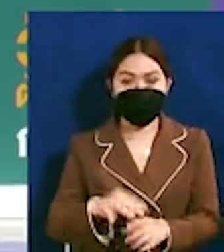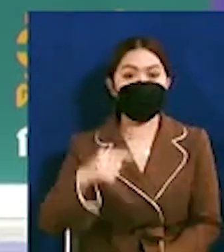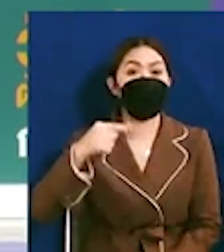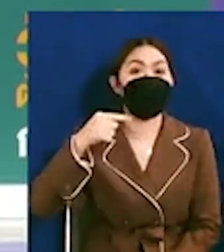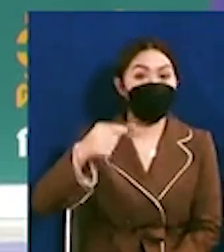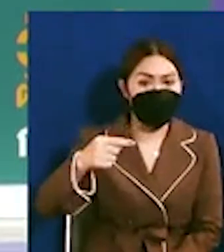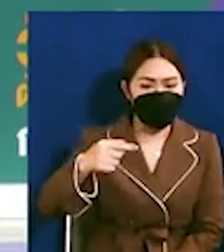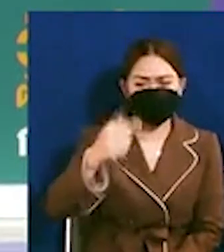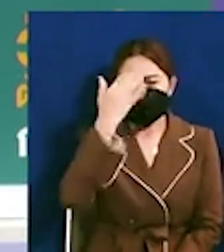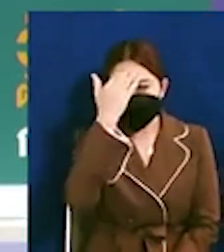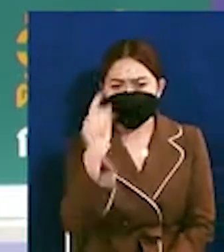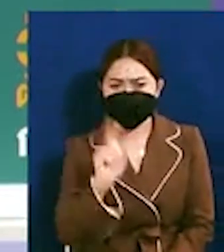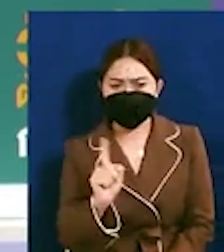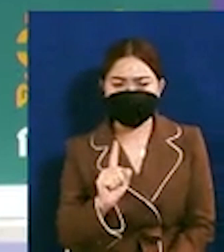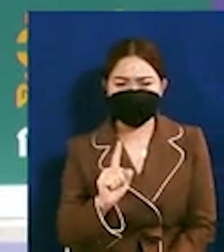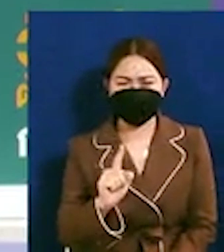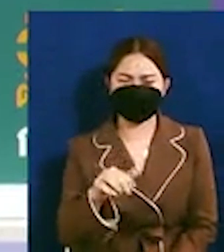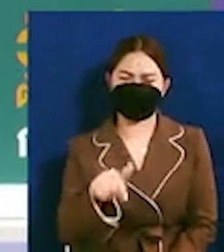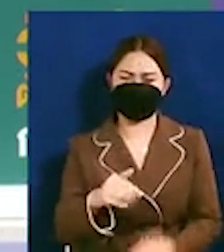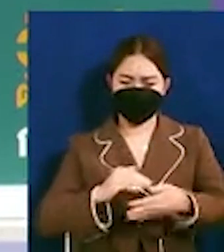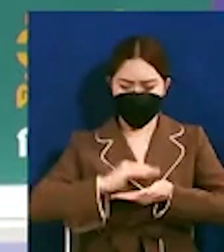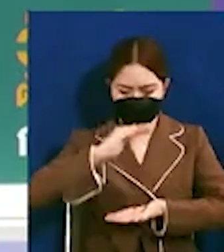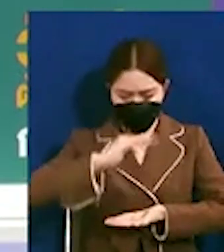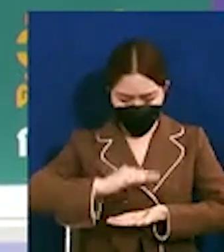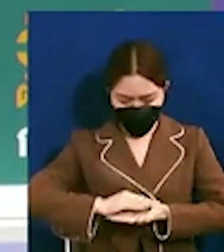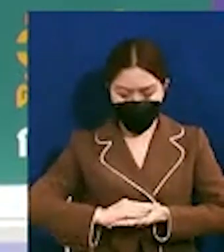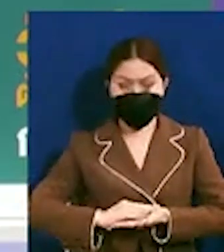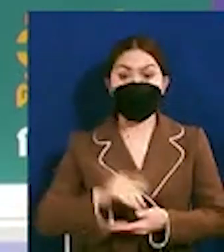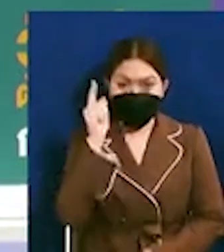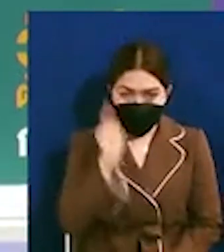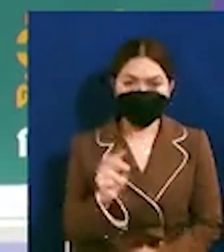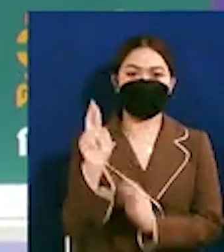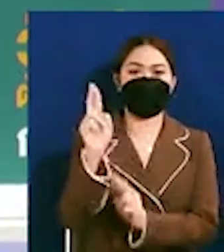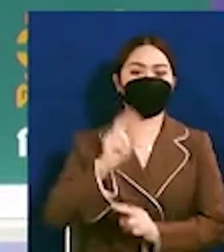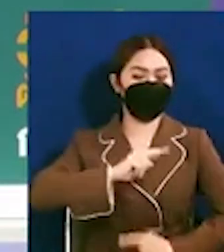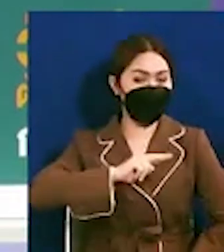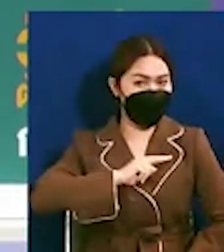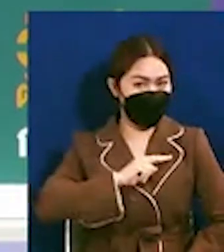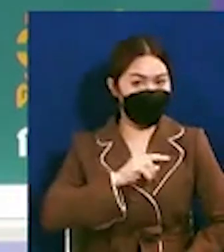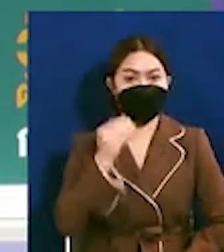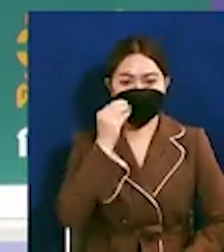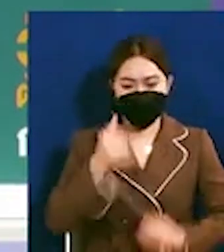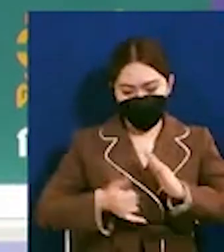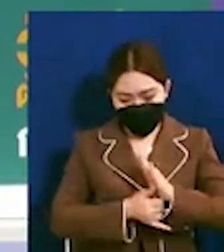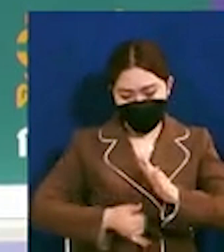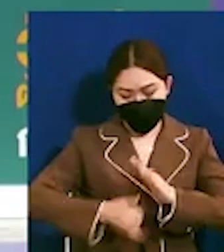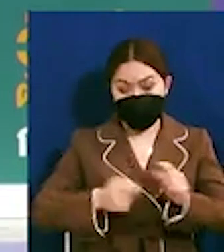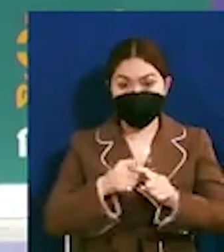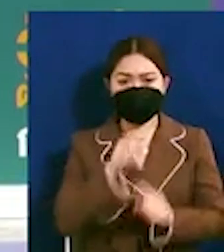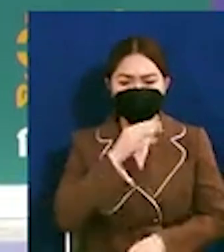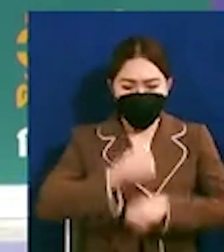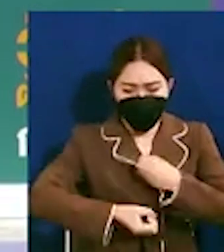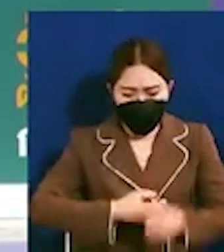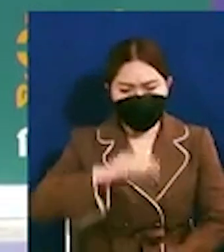นะครับเนื่องจากว่ามันมีความไวต่ำกว่าอาร์ pcrยังไงท่านก็ต้องระมัดระวังตัวต้องกับตัวนะครับแล้วถ้าท่านมีอาการ